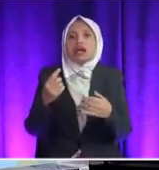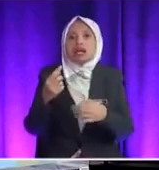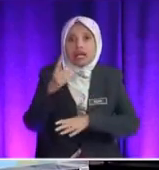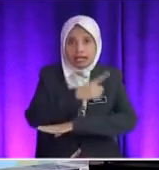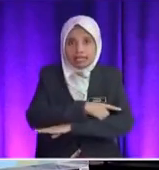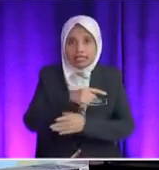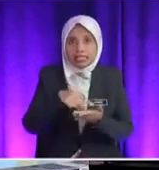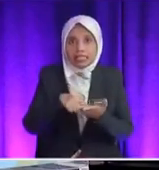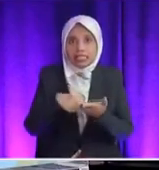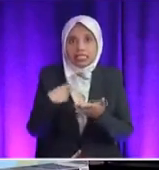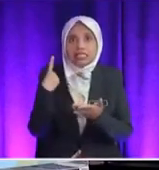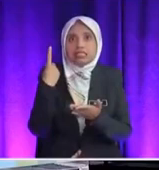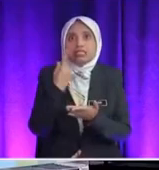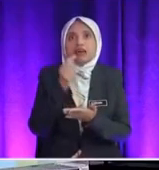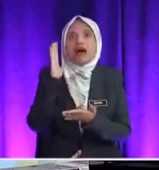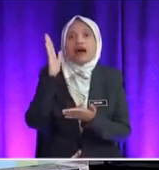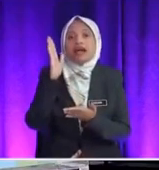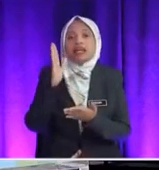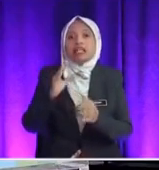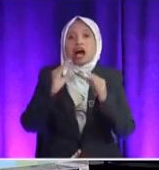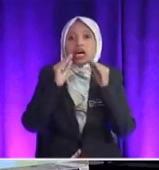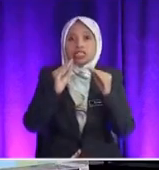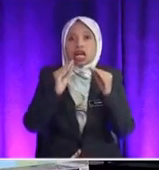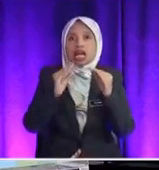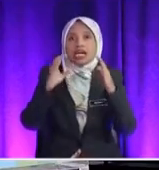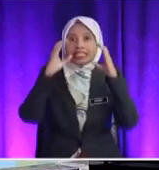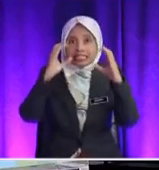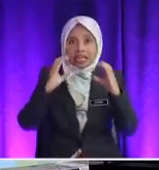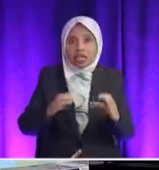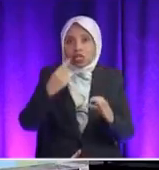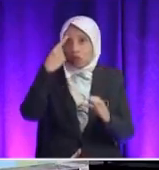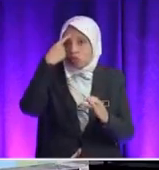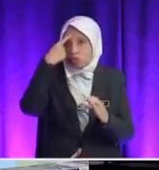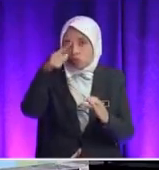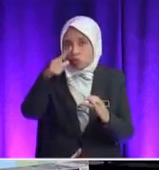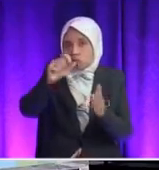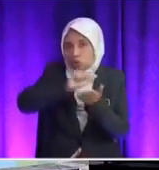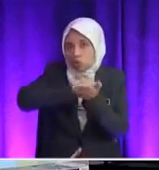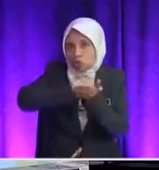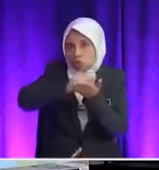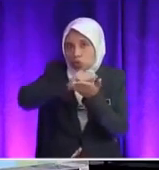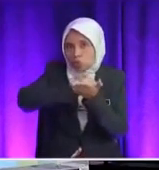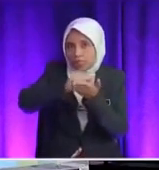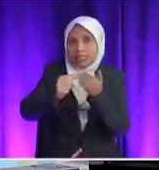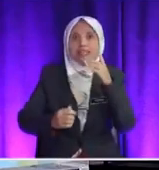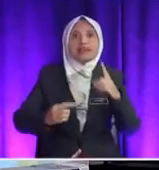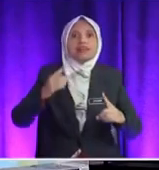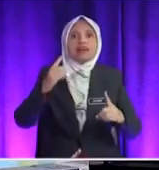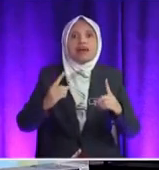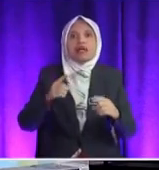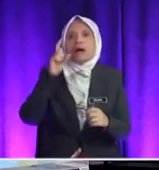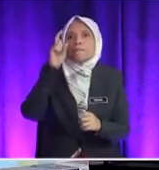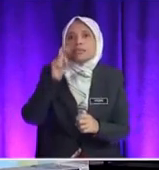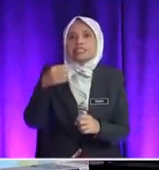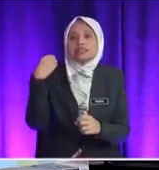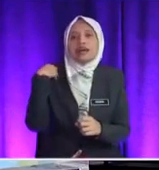kita akan belajar cara dan teknik teknik mencuci kendaraan menghabisi setiap bendu kita belajar masih detik